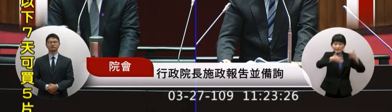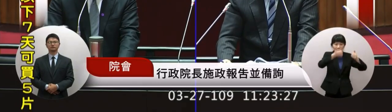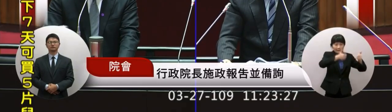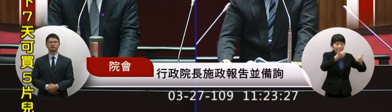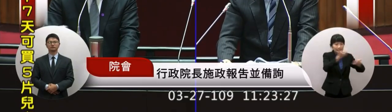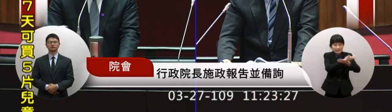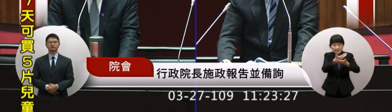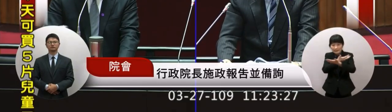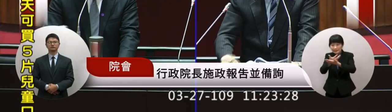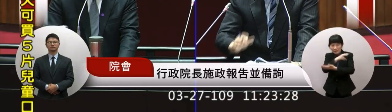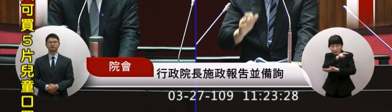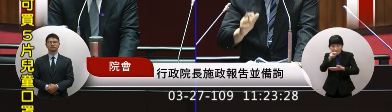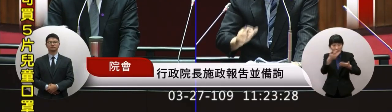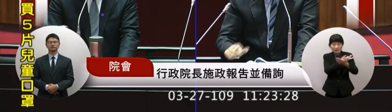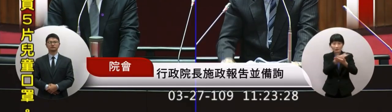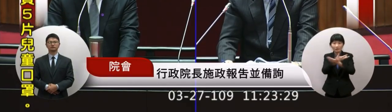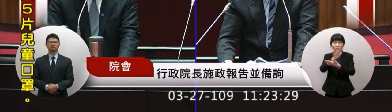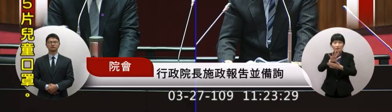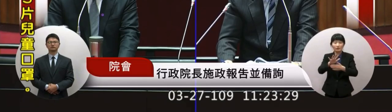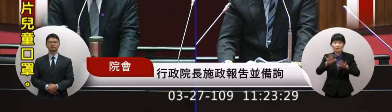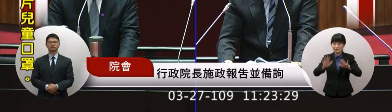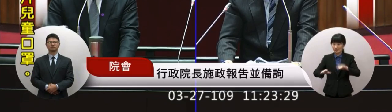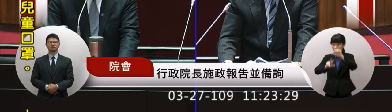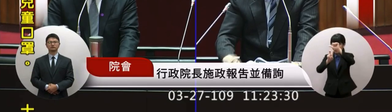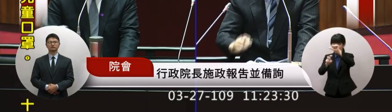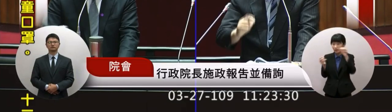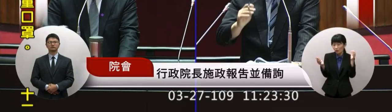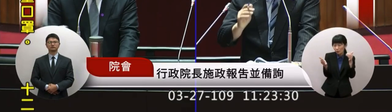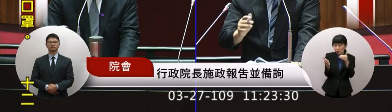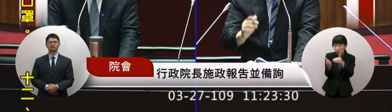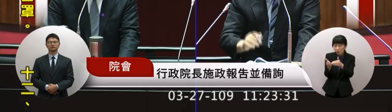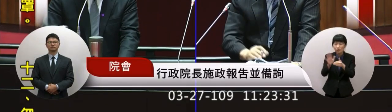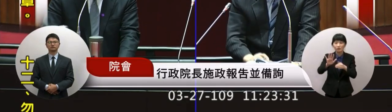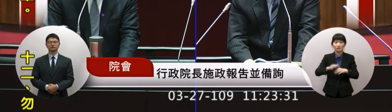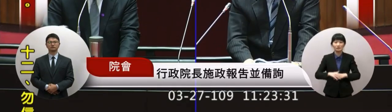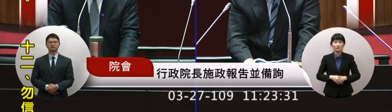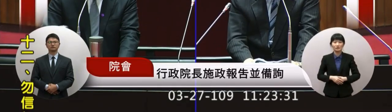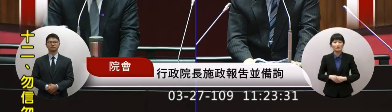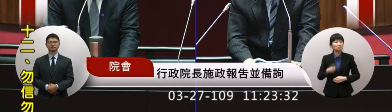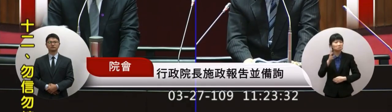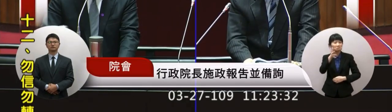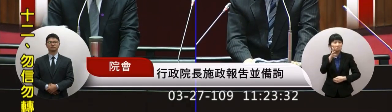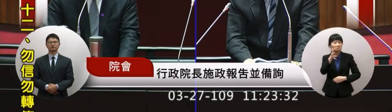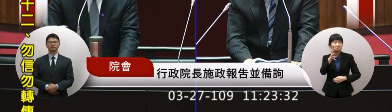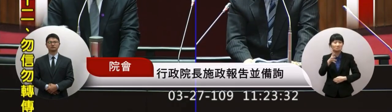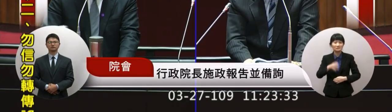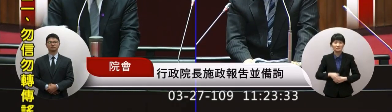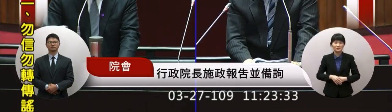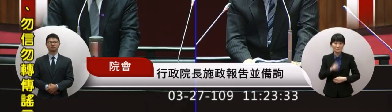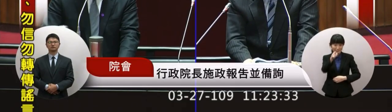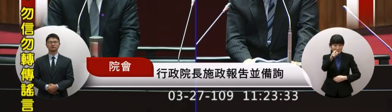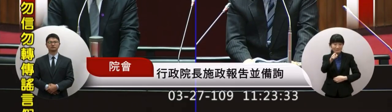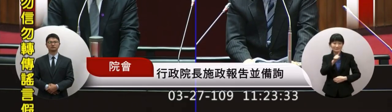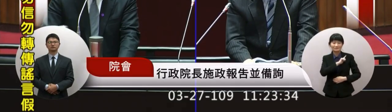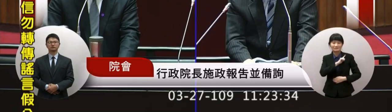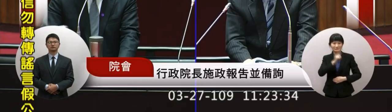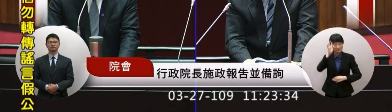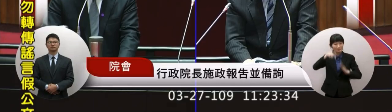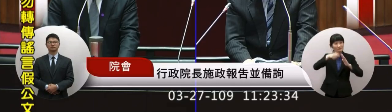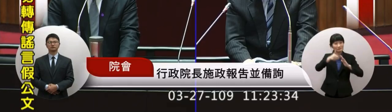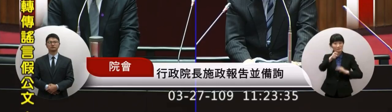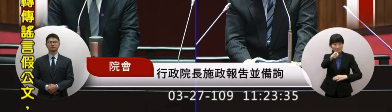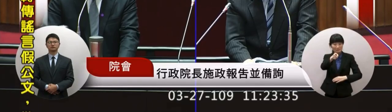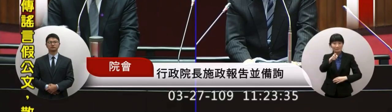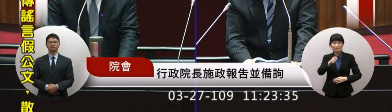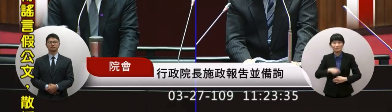有几位嘛，哦，那因为520马上要到，那到底这个院长，